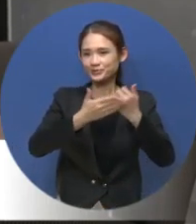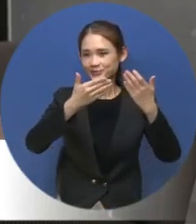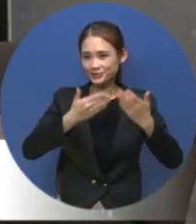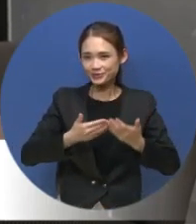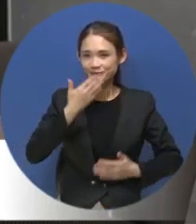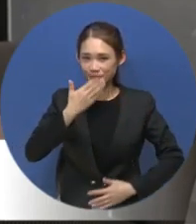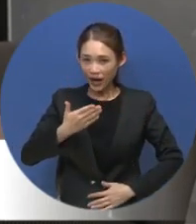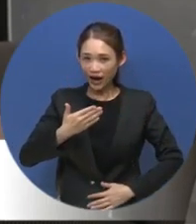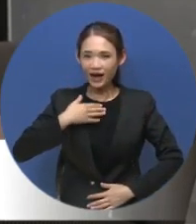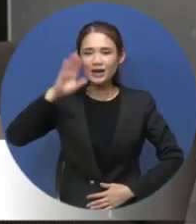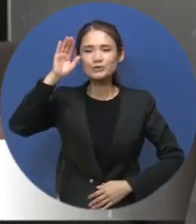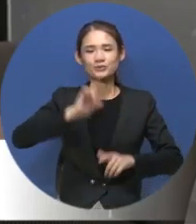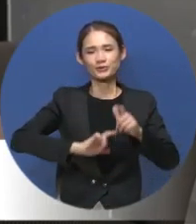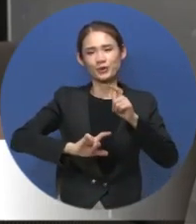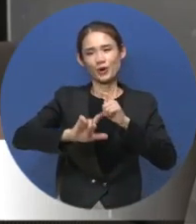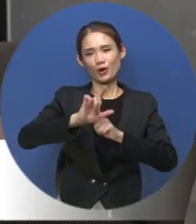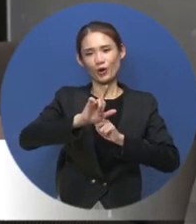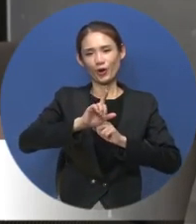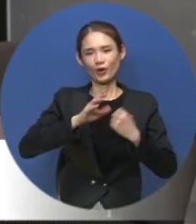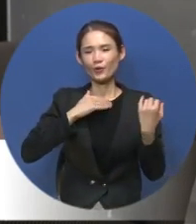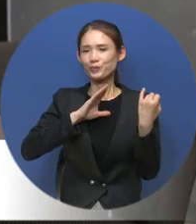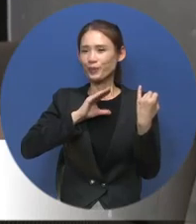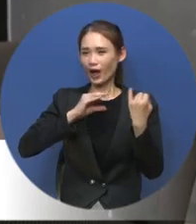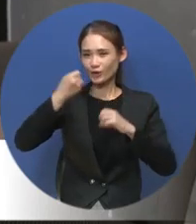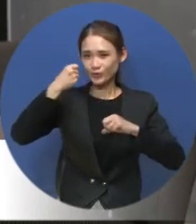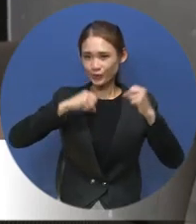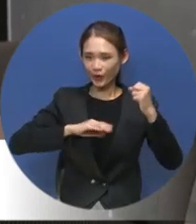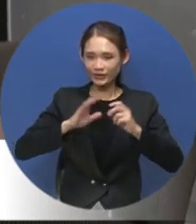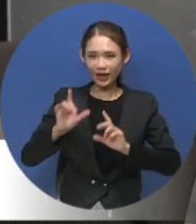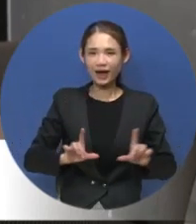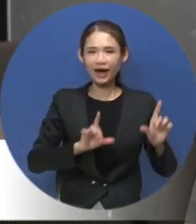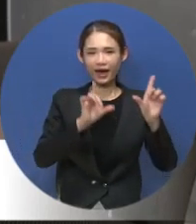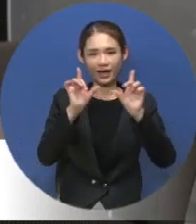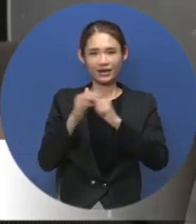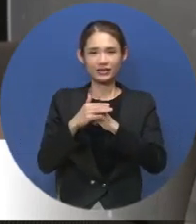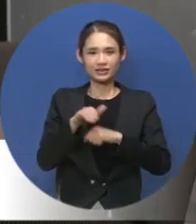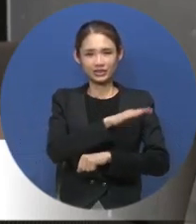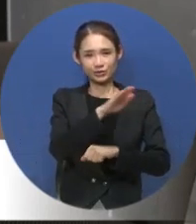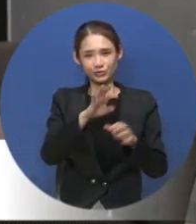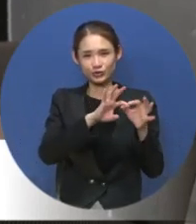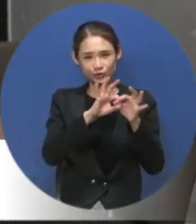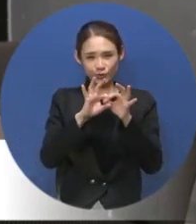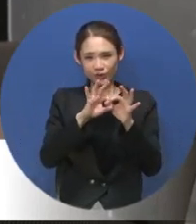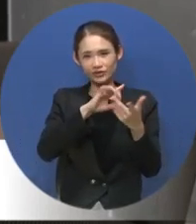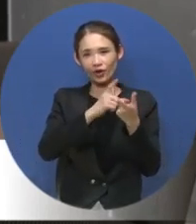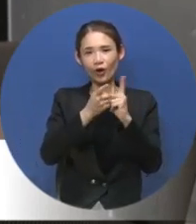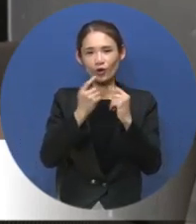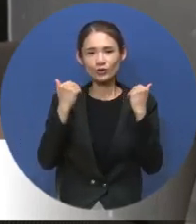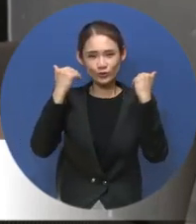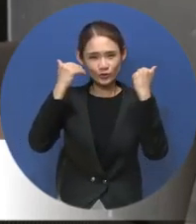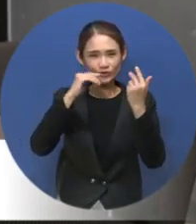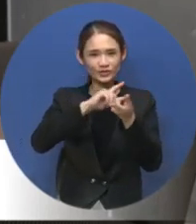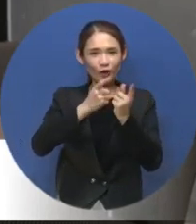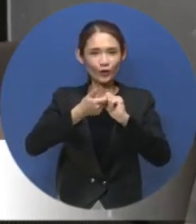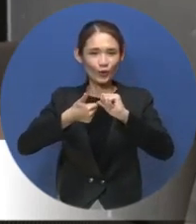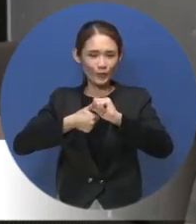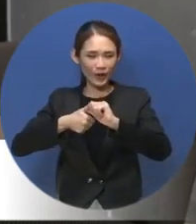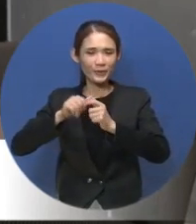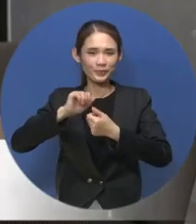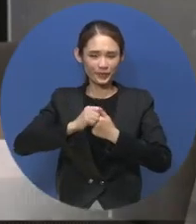또 멘토링이 되는 게 아니라 그분들한테 더 제가 영향받고 또 성장해 나갈 수 있는 서로가